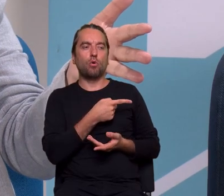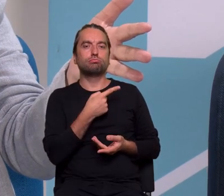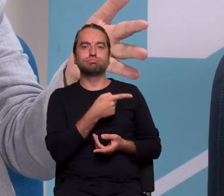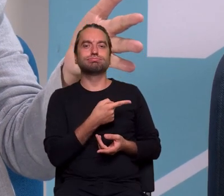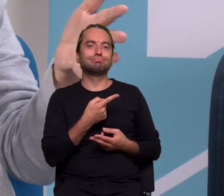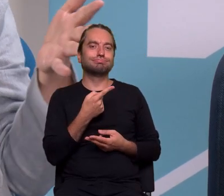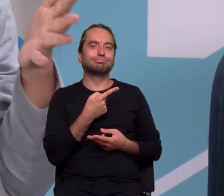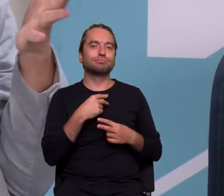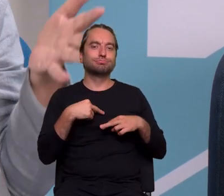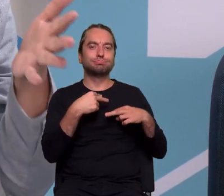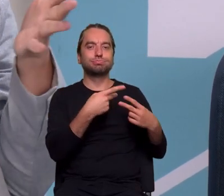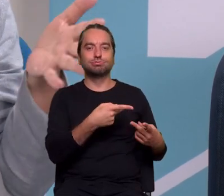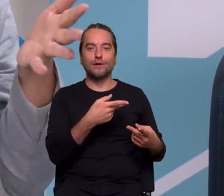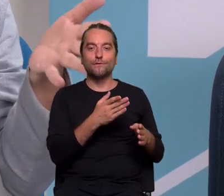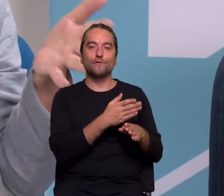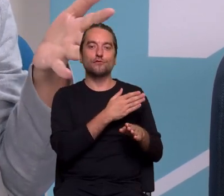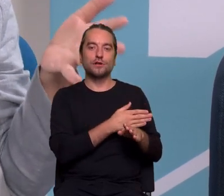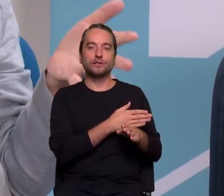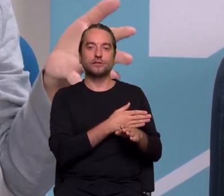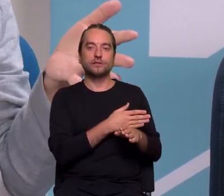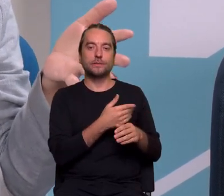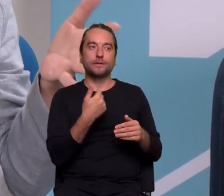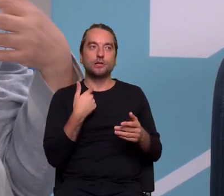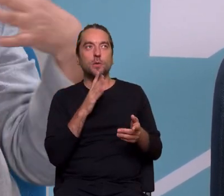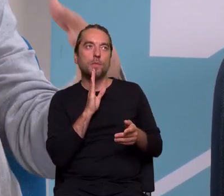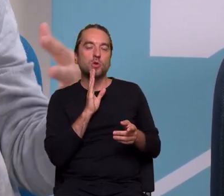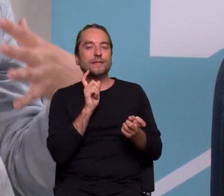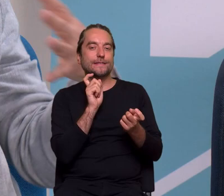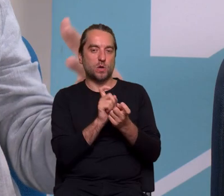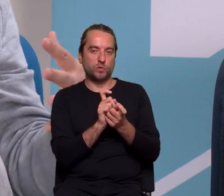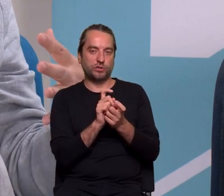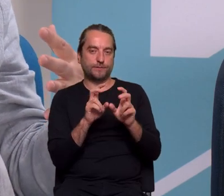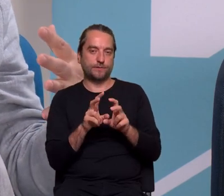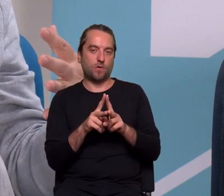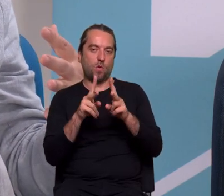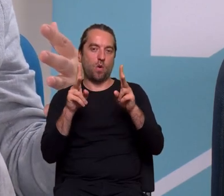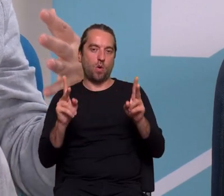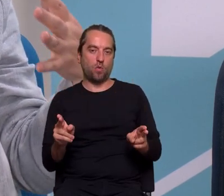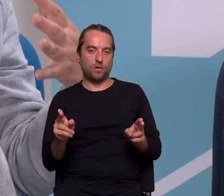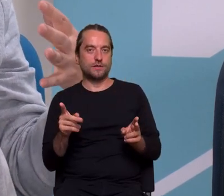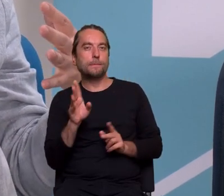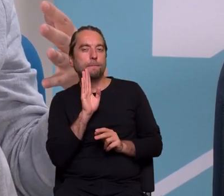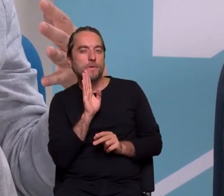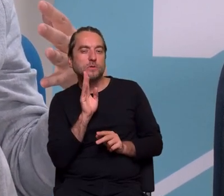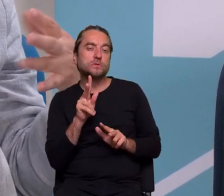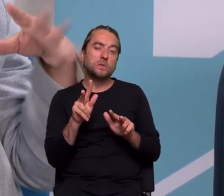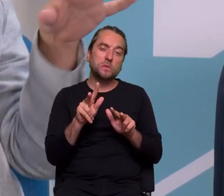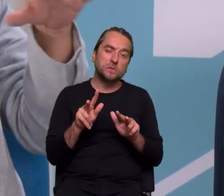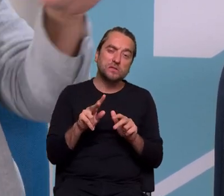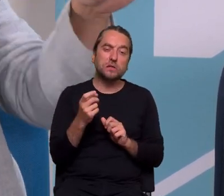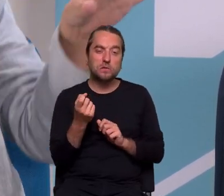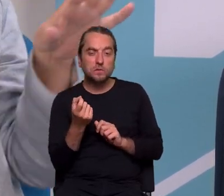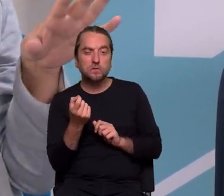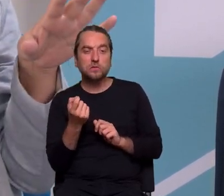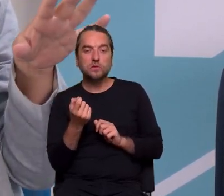poprzednikami, tylko też są trochę takimi naszymi sąsiadami w czasie. To jest bliższe powinowactwo. Czy